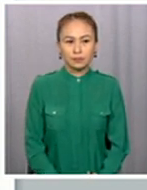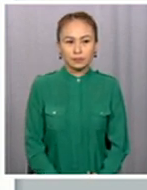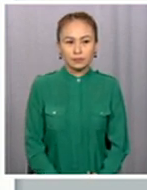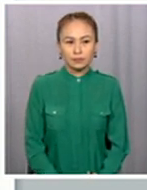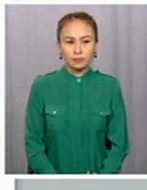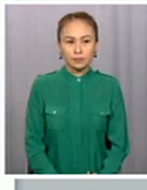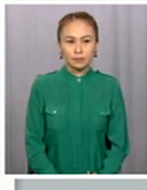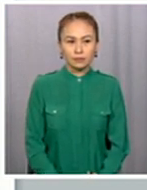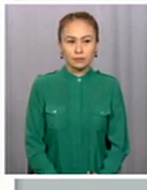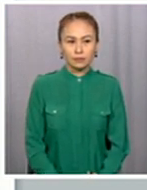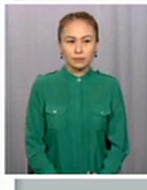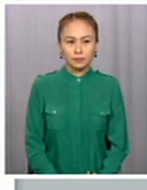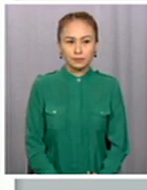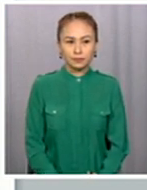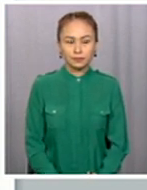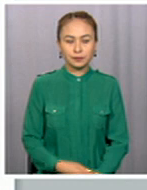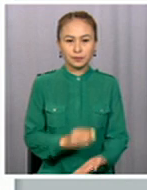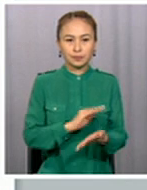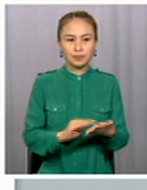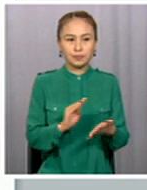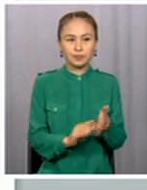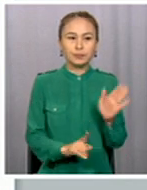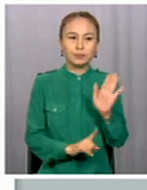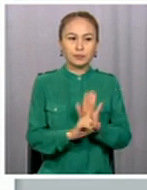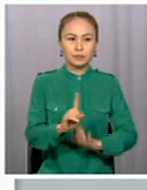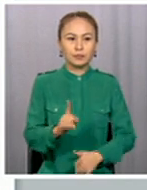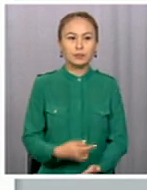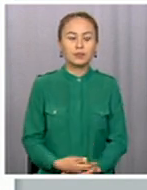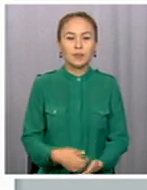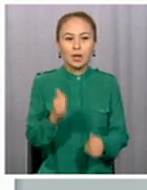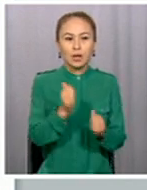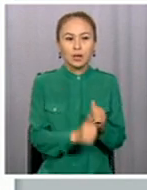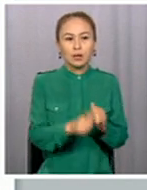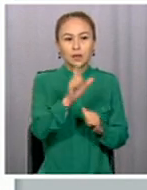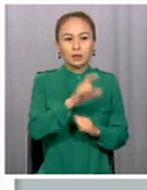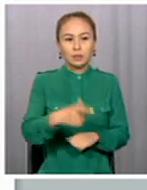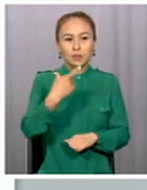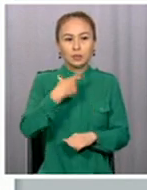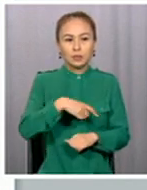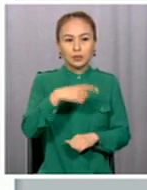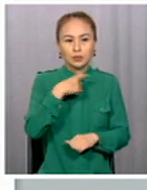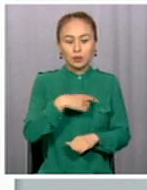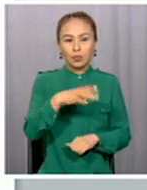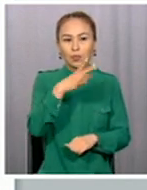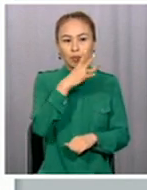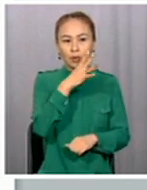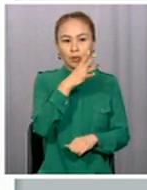Енді мәтінді жазып бастаймыз. Әр адам